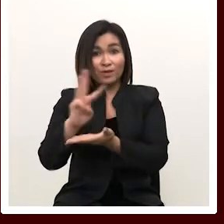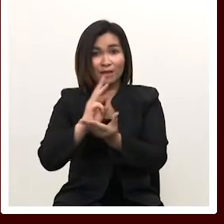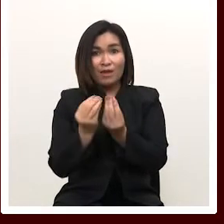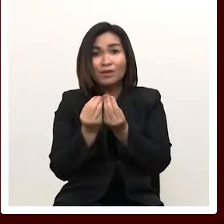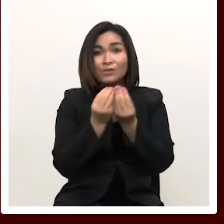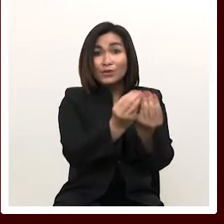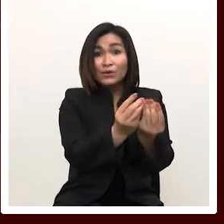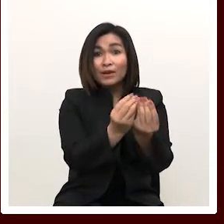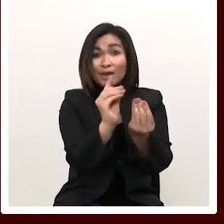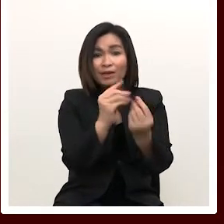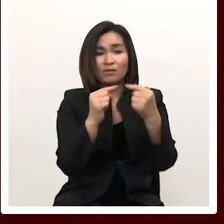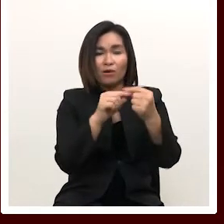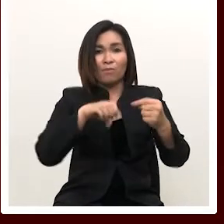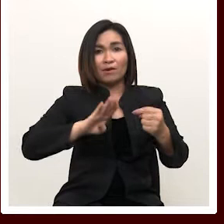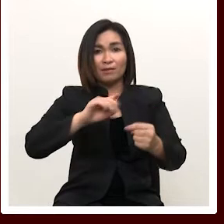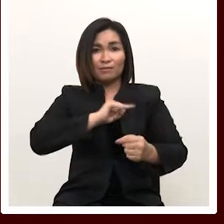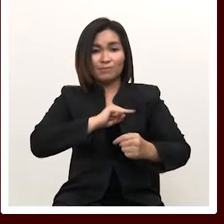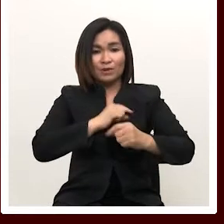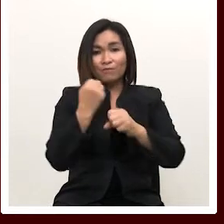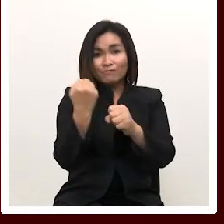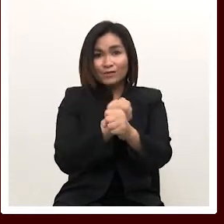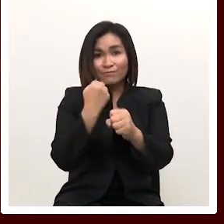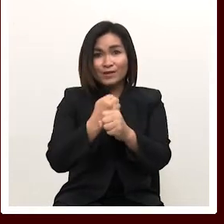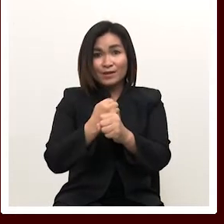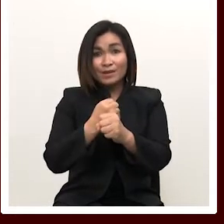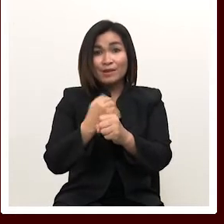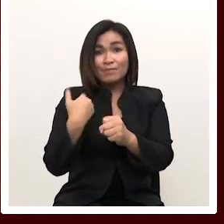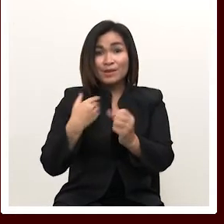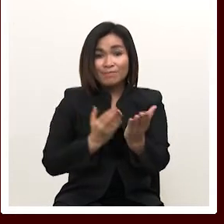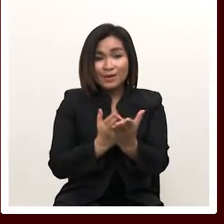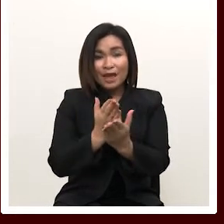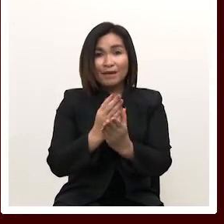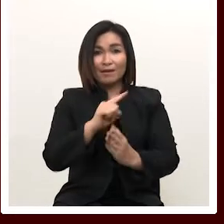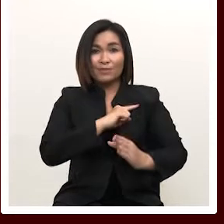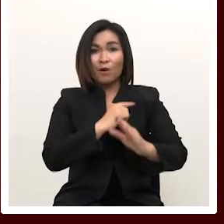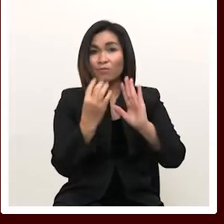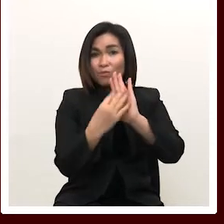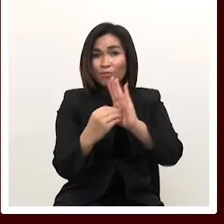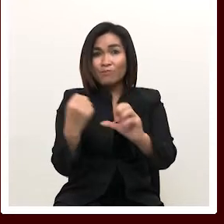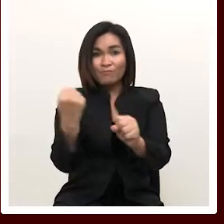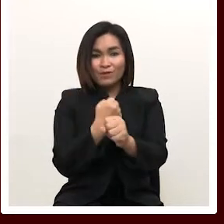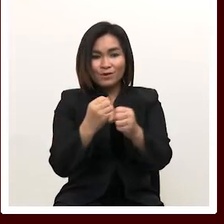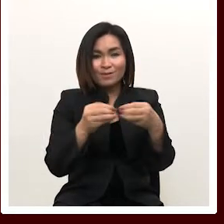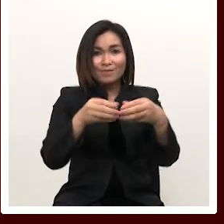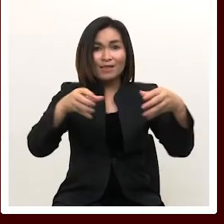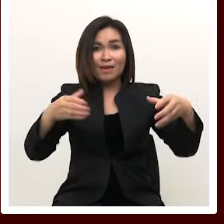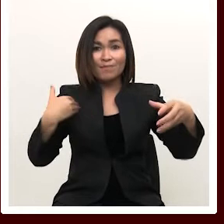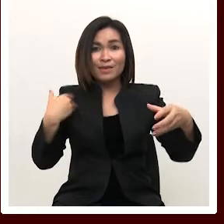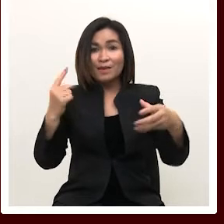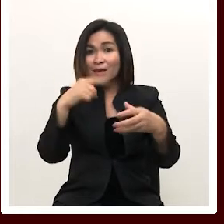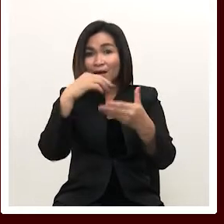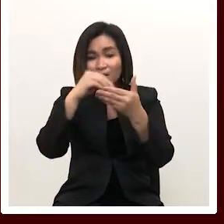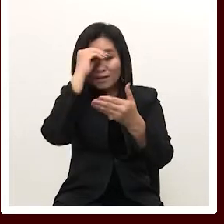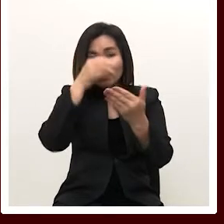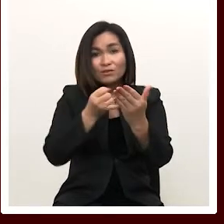ก็จะส่งมาให้บริษัทนะบริษัทที่จะทำการฝึกบริษัทเรามีแผนกเทรนนิ่งนะฮะเรามีแผนกเทรนนิ่งค่อนข้างใหญ่นะครับทุกคนที่จ